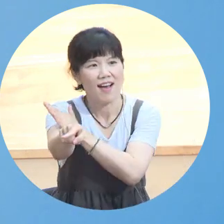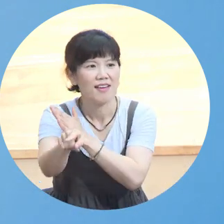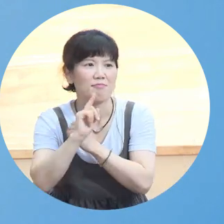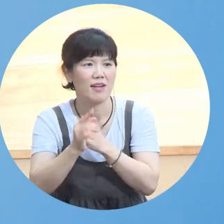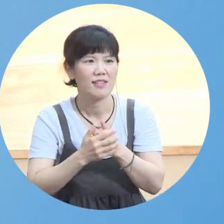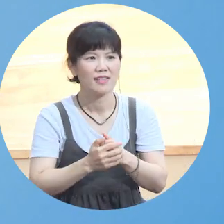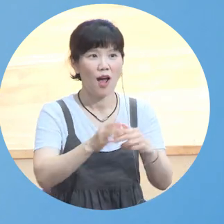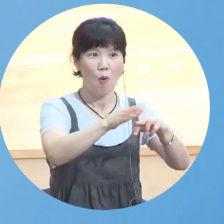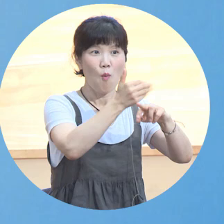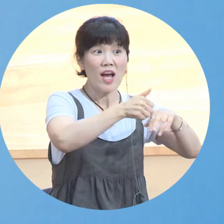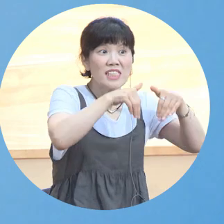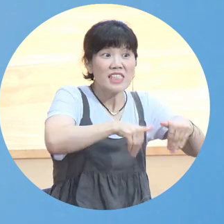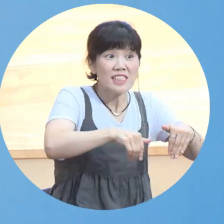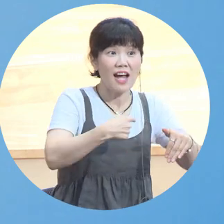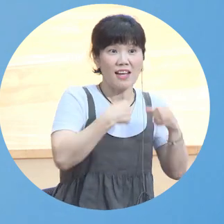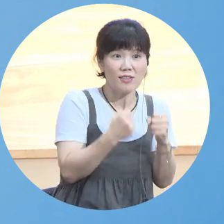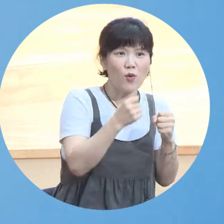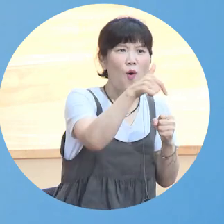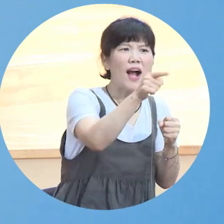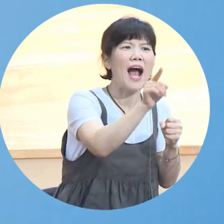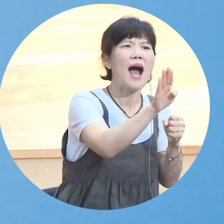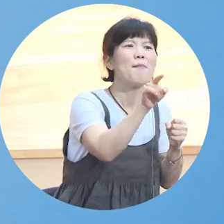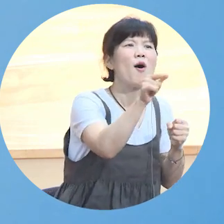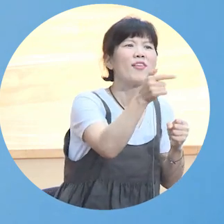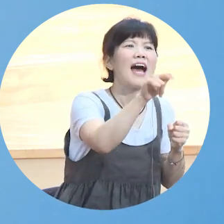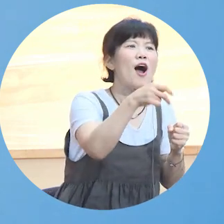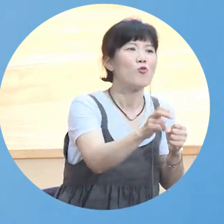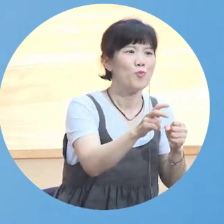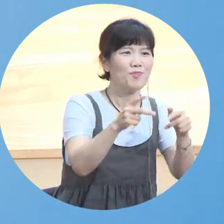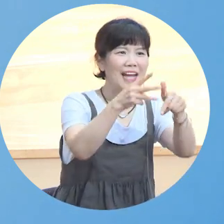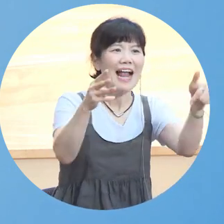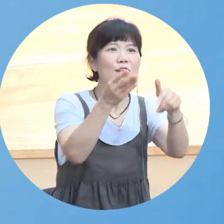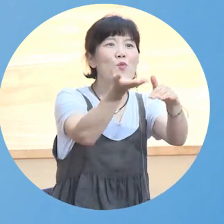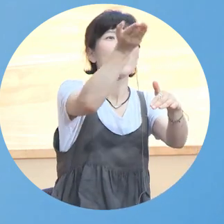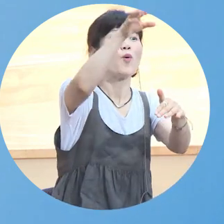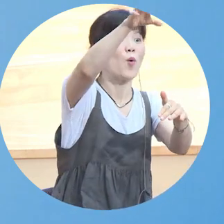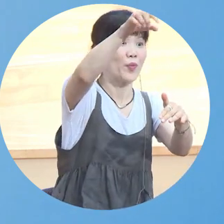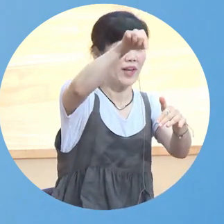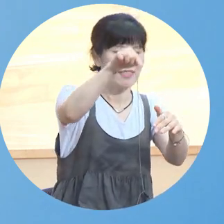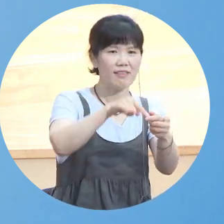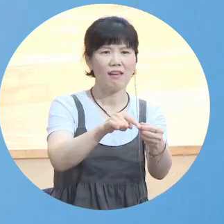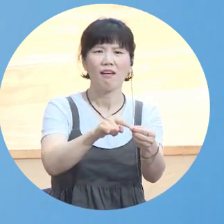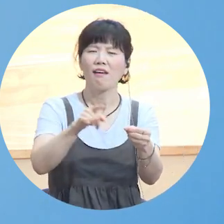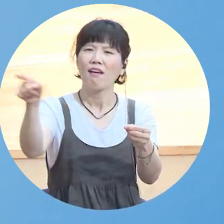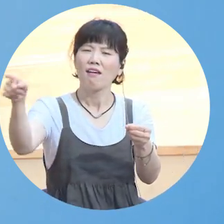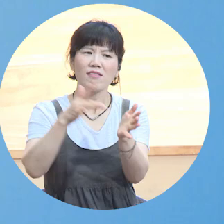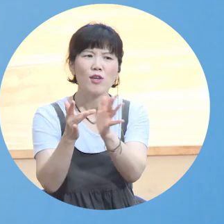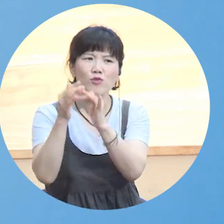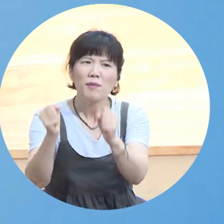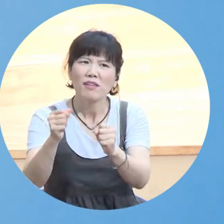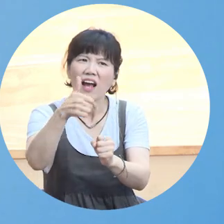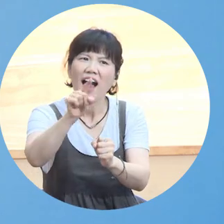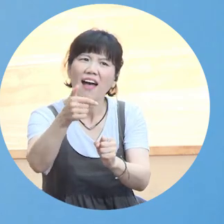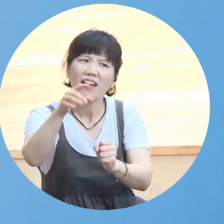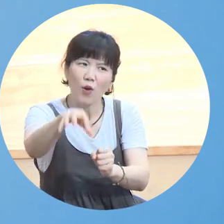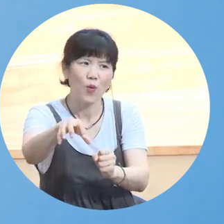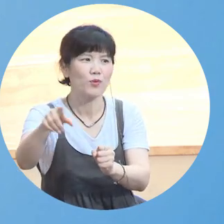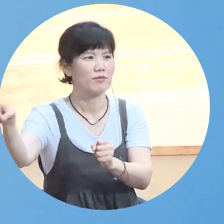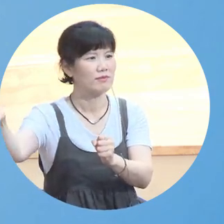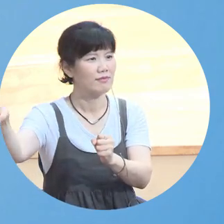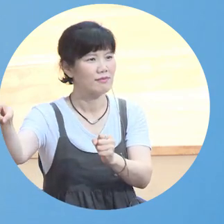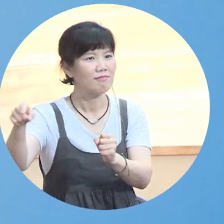이었거든요 지금 예수님이 계신 것이 관리가 나 였어요 좇아가는 거에요 체면 불구하고 버선발로